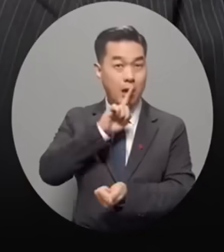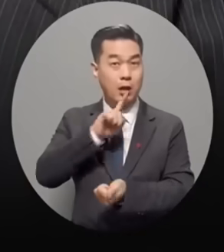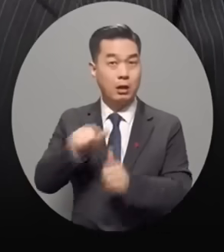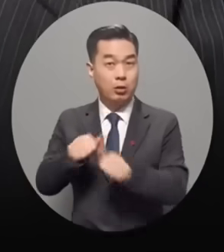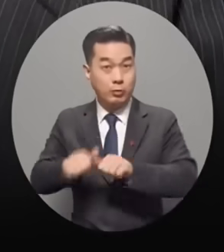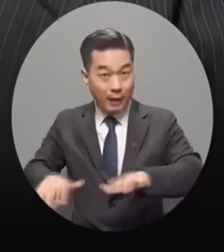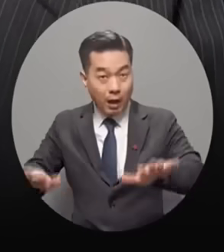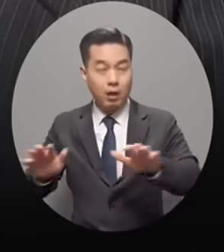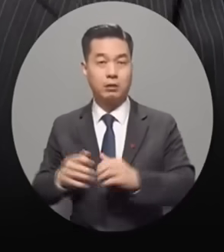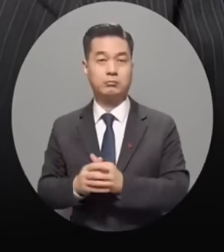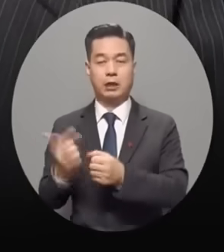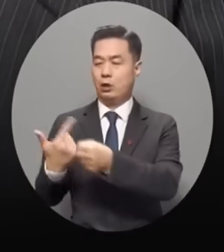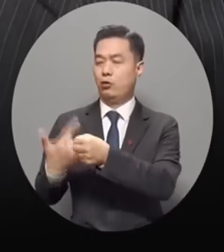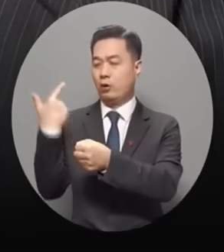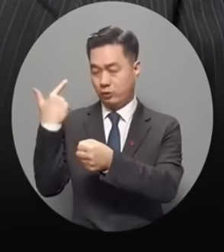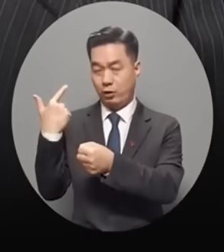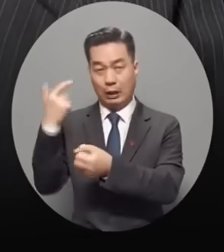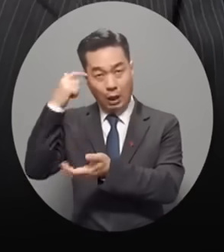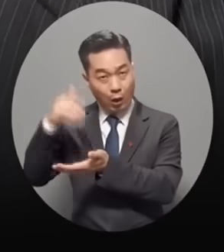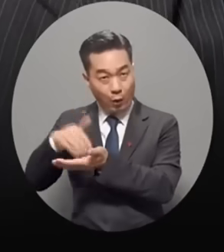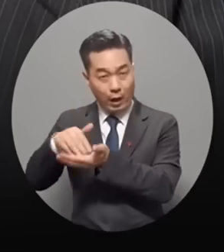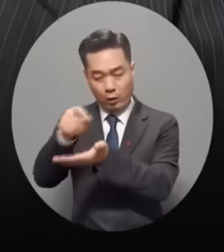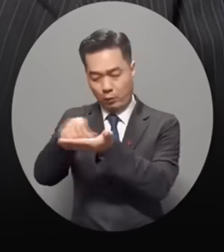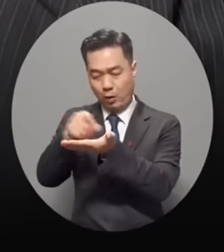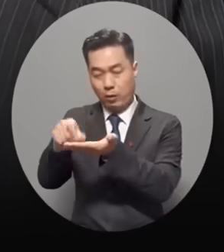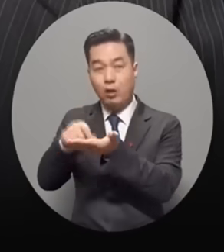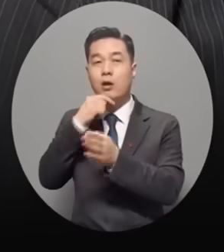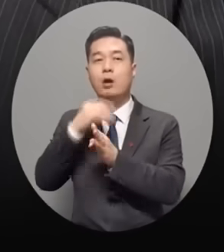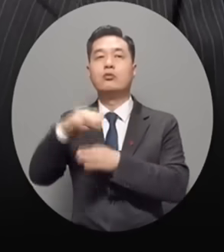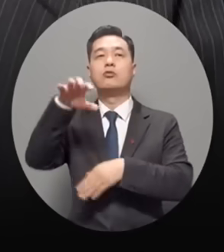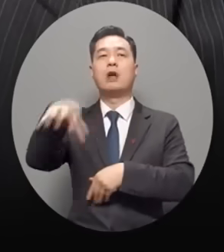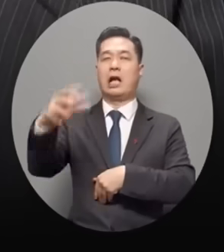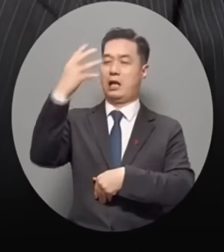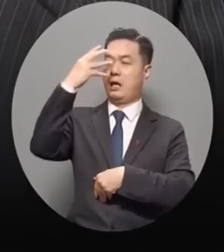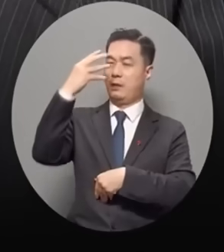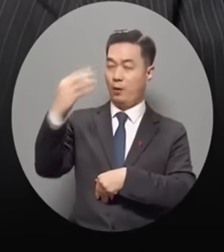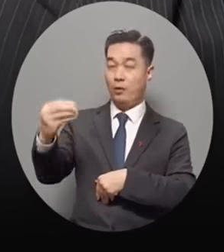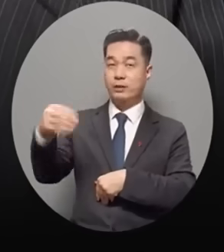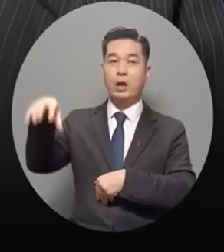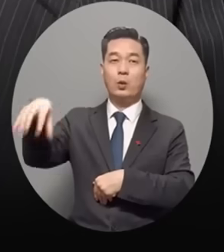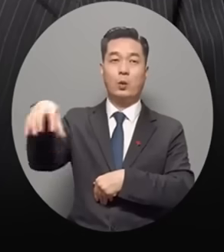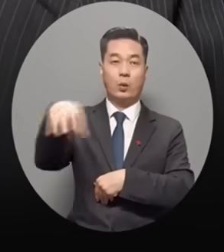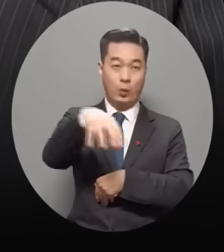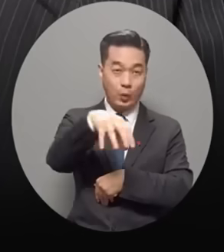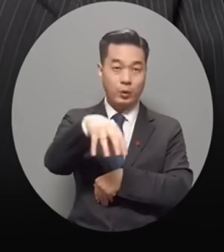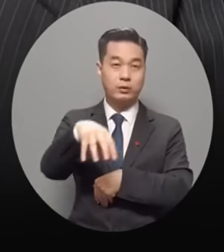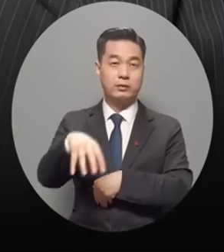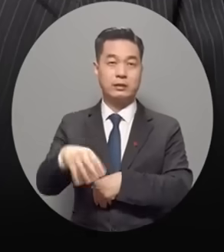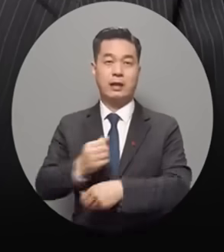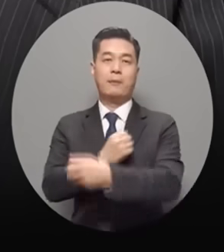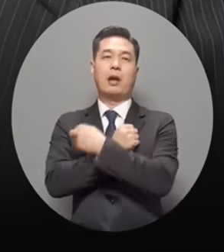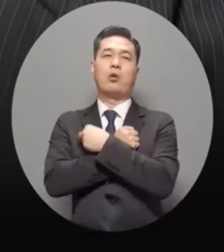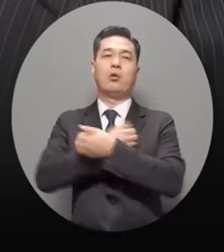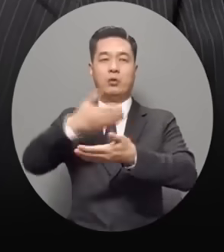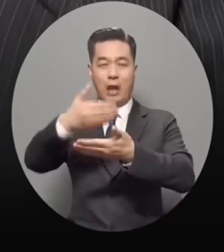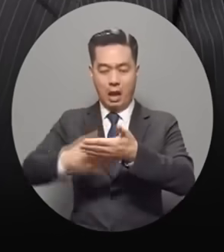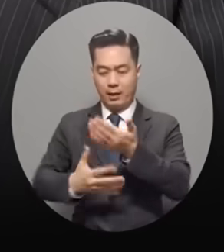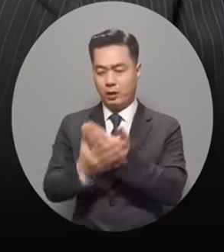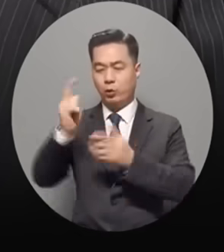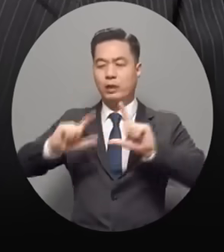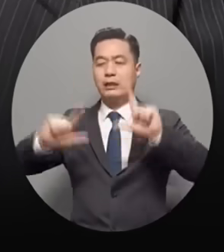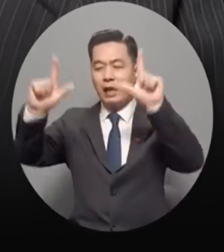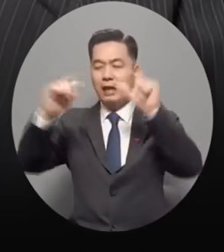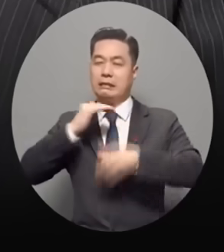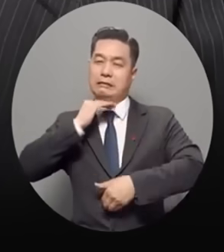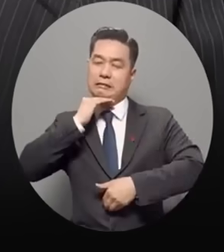전 씨는 6년 전 회고록에 북녘 땅이 바라다 보이는 전방의 어느 고지에 백골로라도 남아 통일의 날을 맞고